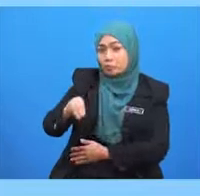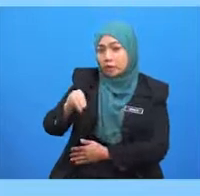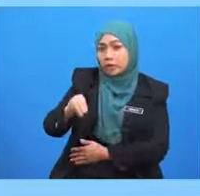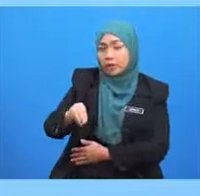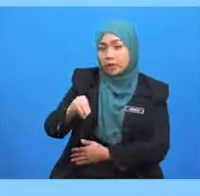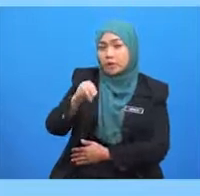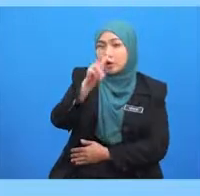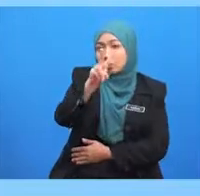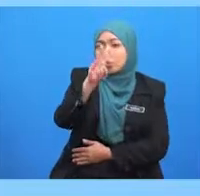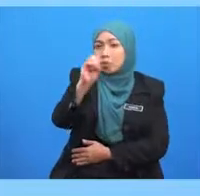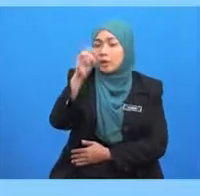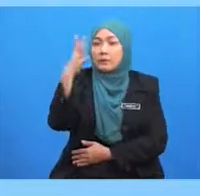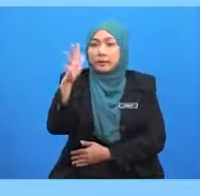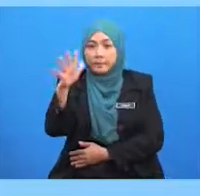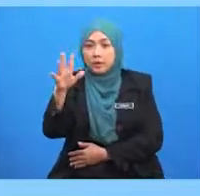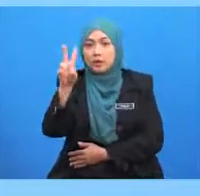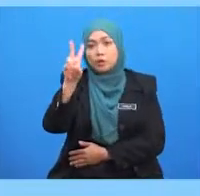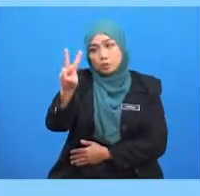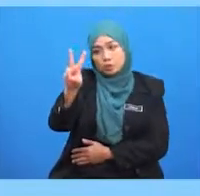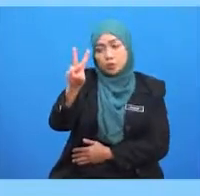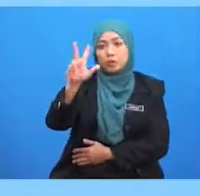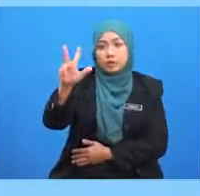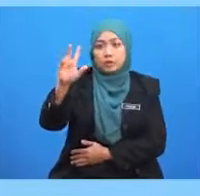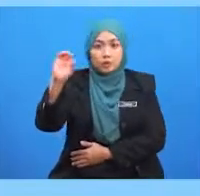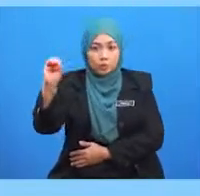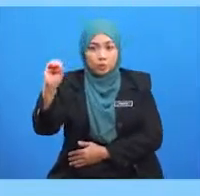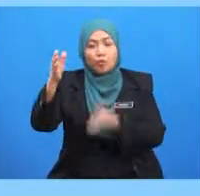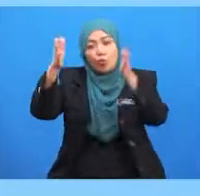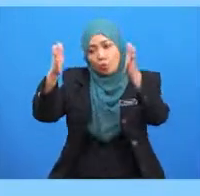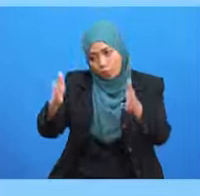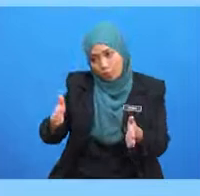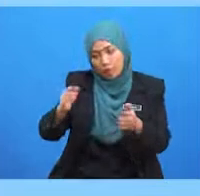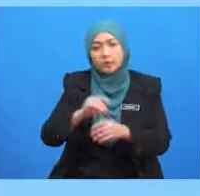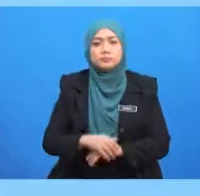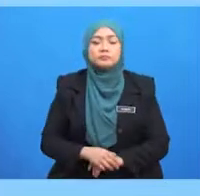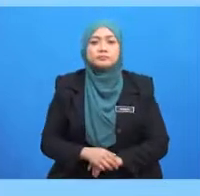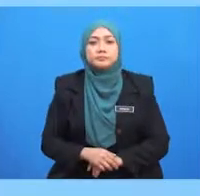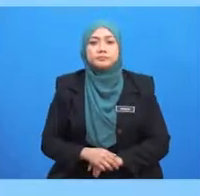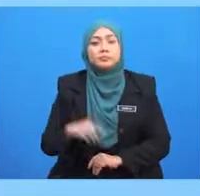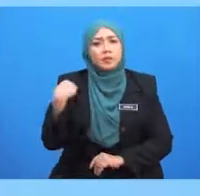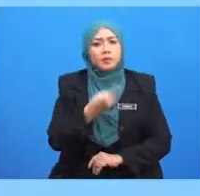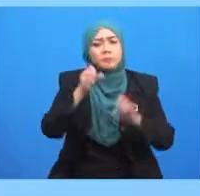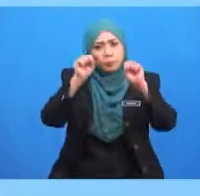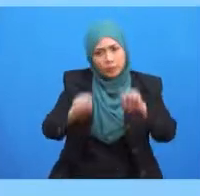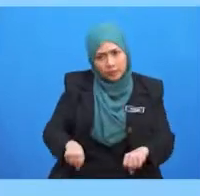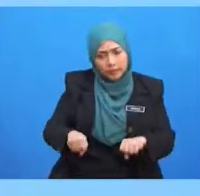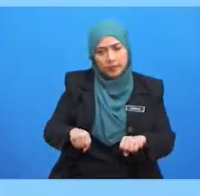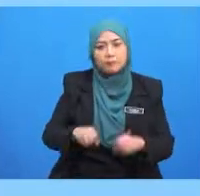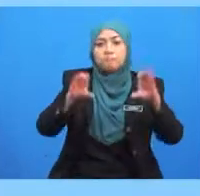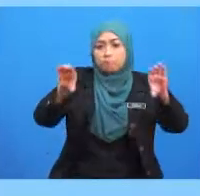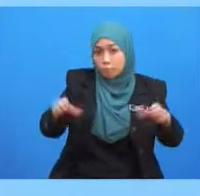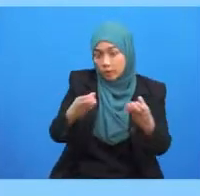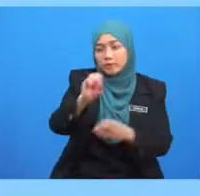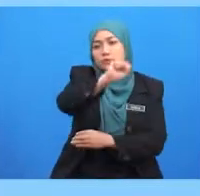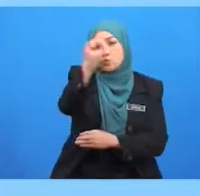2015 yaitu 270 orang kita boleh menyelesaikan masalah